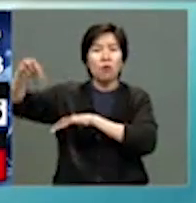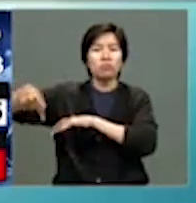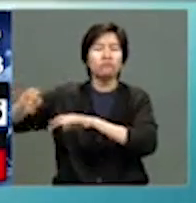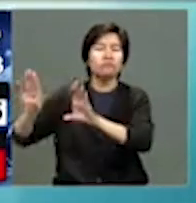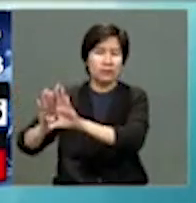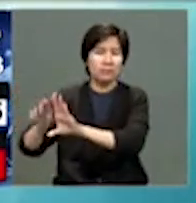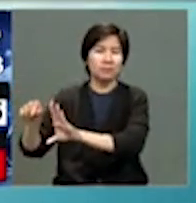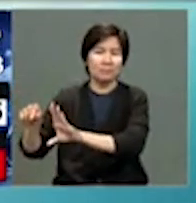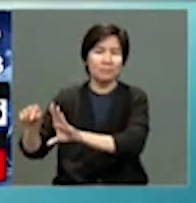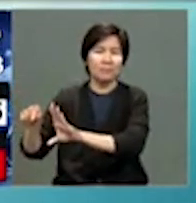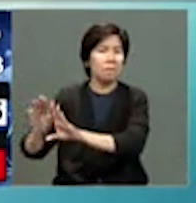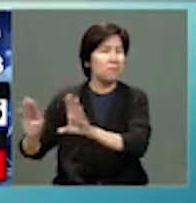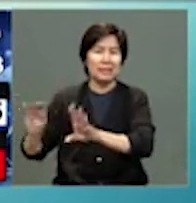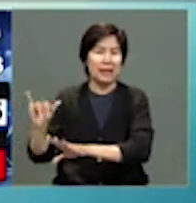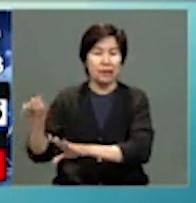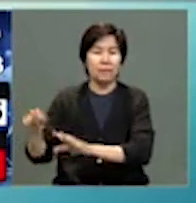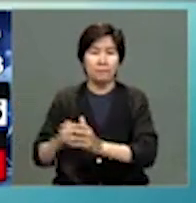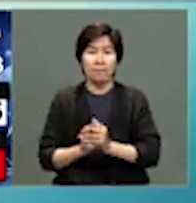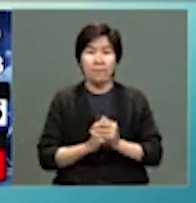บลอกนี้ยังไม่ได้นะครับถ้าร้านเจมส์ที่อยู่ภายในห้างได้เพราะว่าถือว่าพ่อแม่ผู้ปกครองพาไปแล้วเดินไปยังอยู่ในสายตาอยู่แล้วก็จำกัดเวลาให้ไม่เกิน2